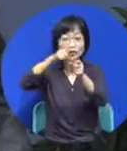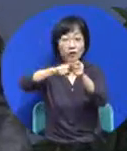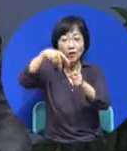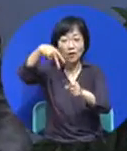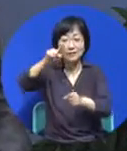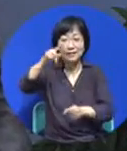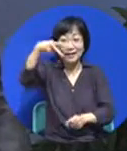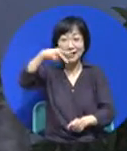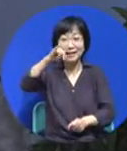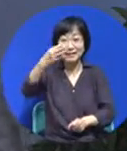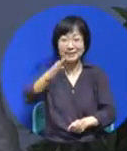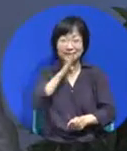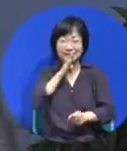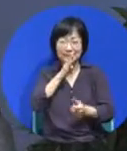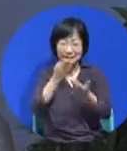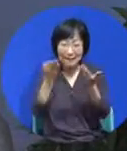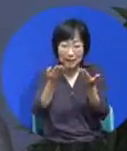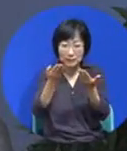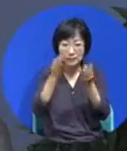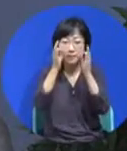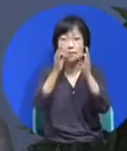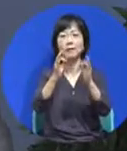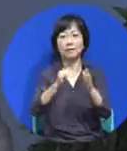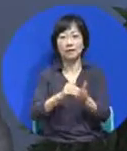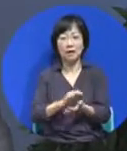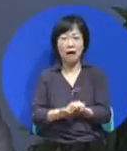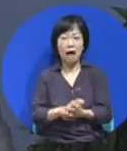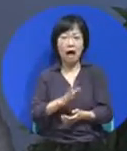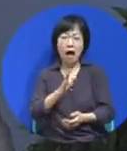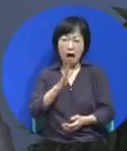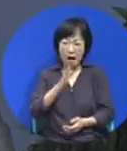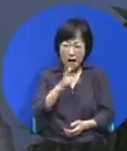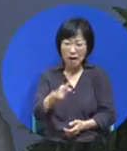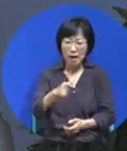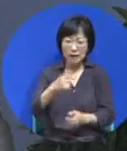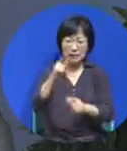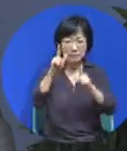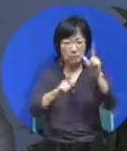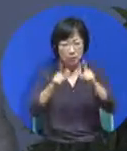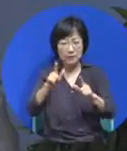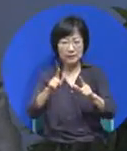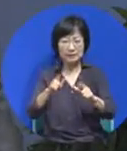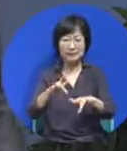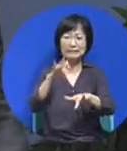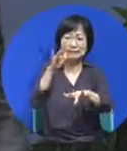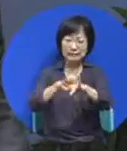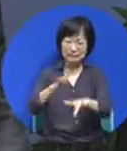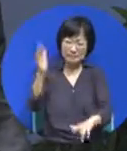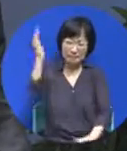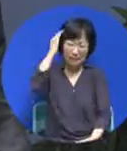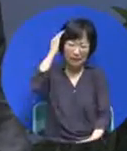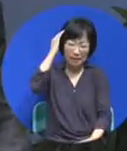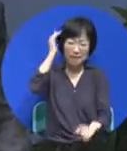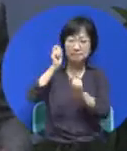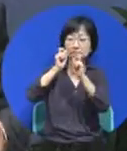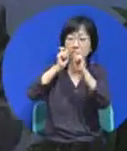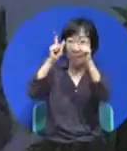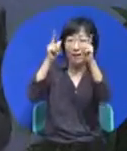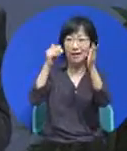be able to see the spiritual facts. 이게 사단의 전략이란 걸 알게 된 겁니다. You will see that this is the strategy of Satan.